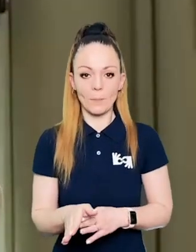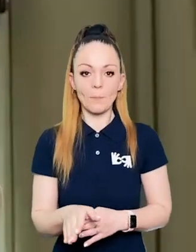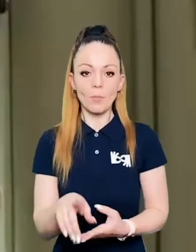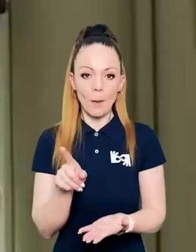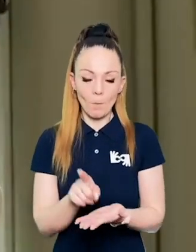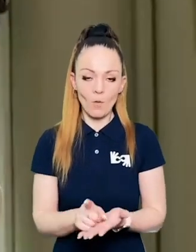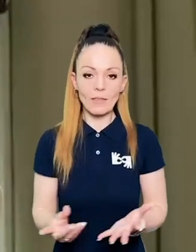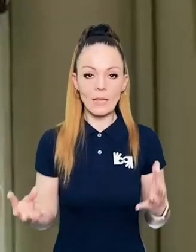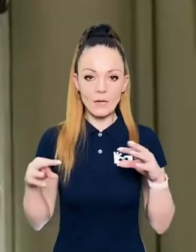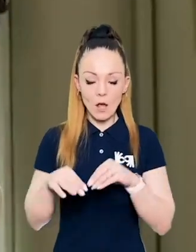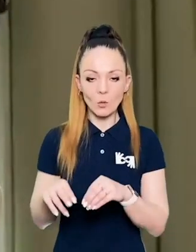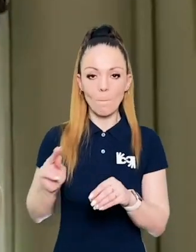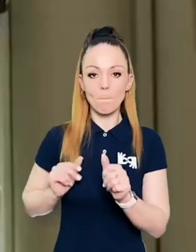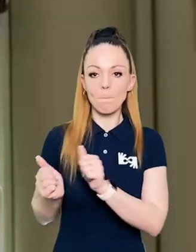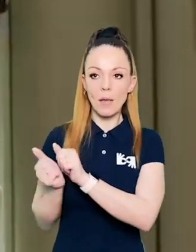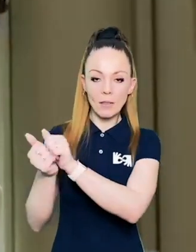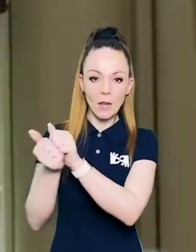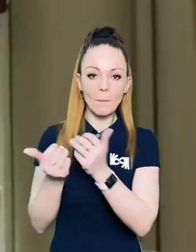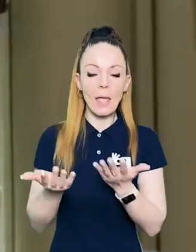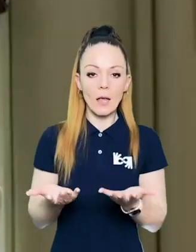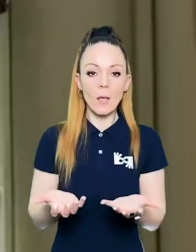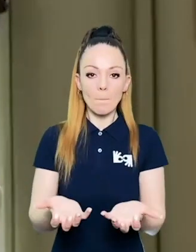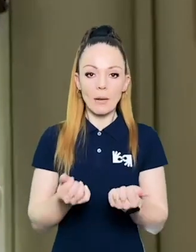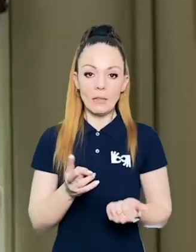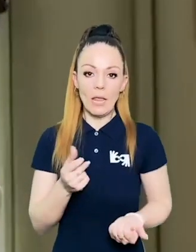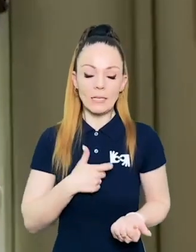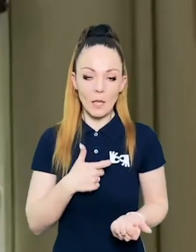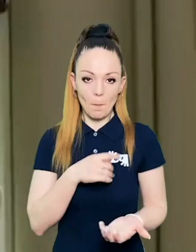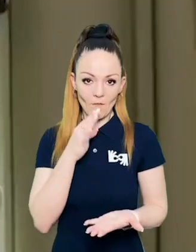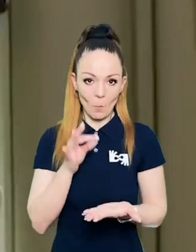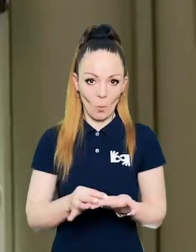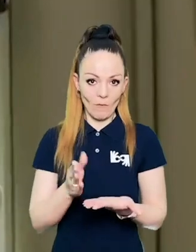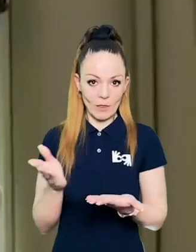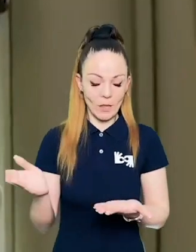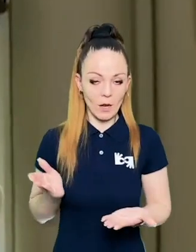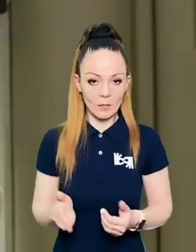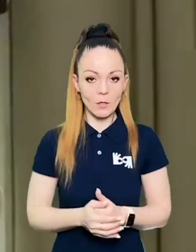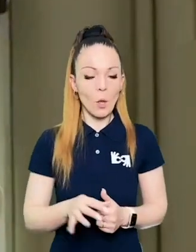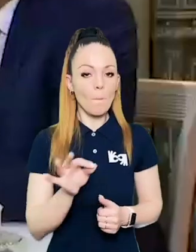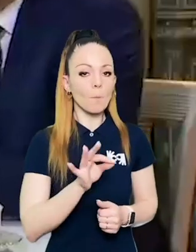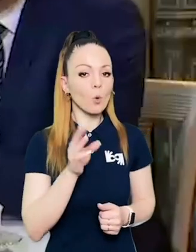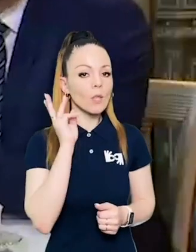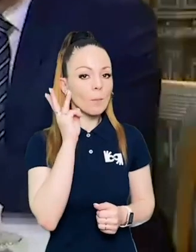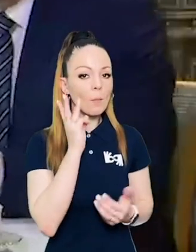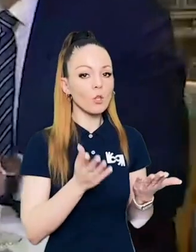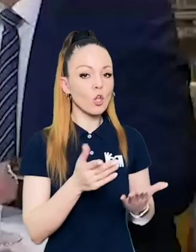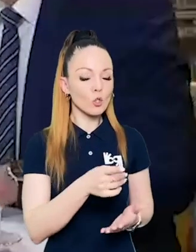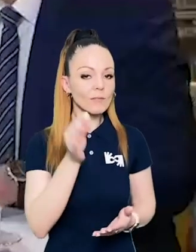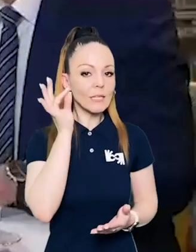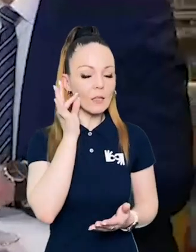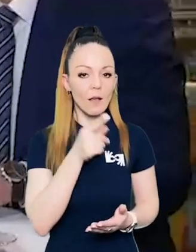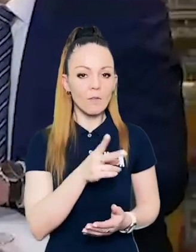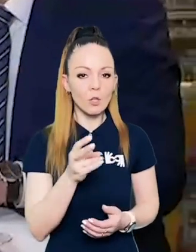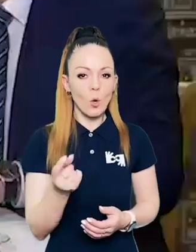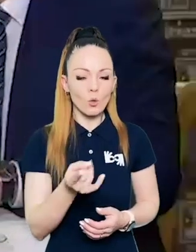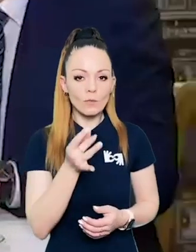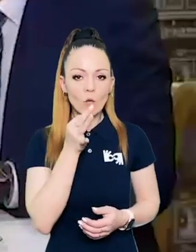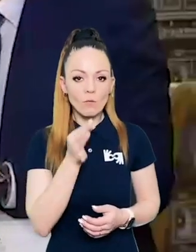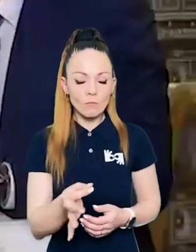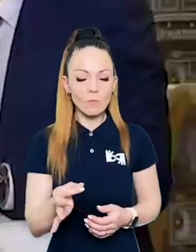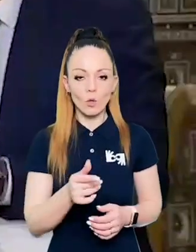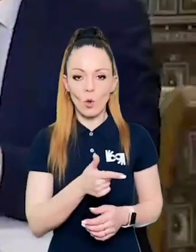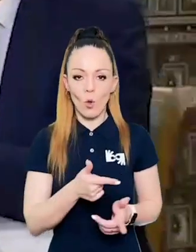повинні разом з тими партнерами, які брали на себе відповідальність. От про дипломатію, якщо ви згадали, ви